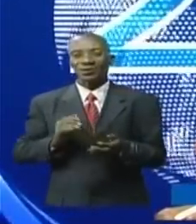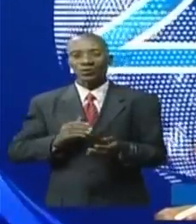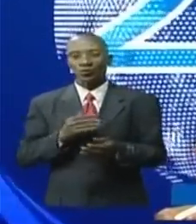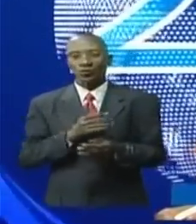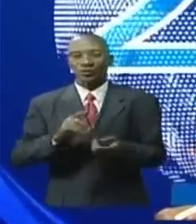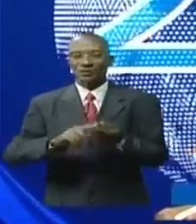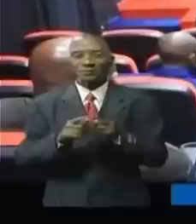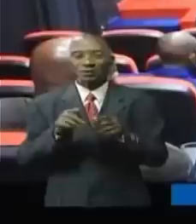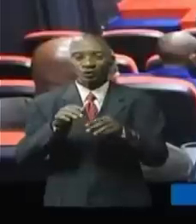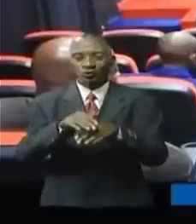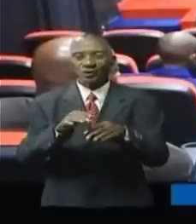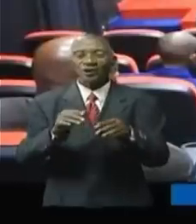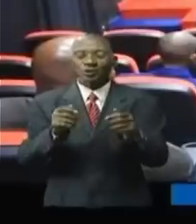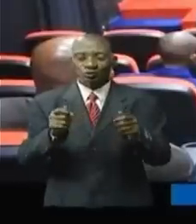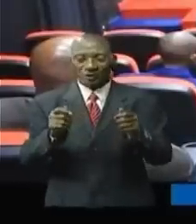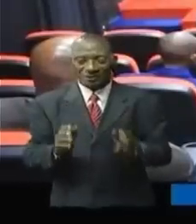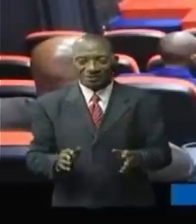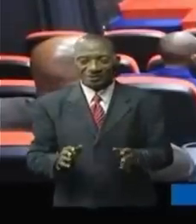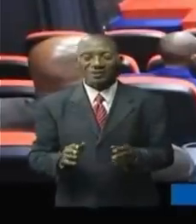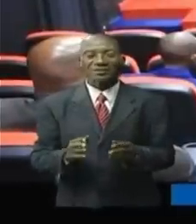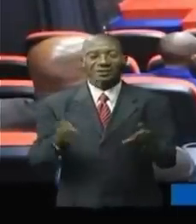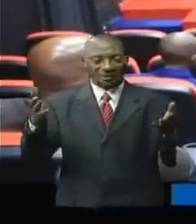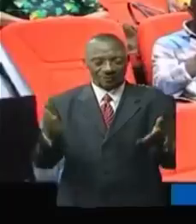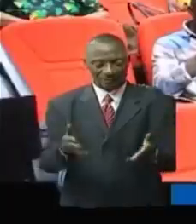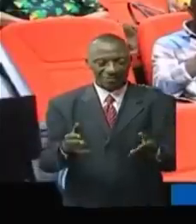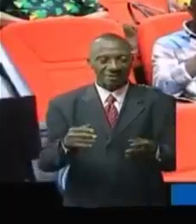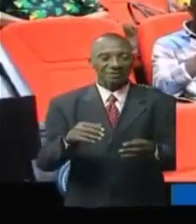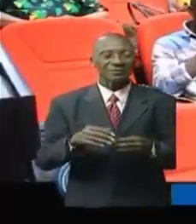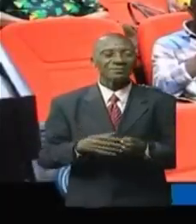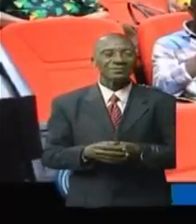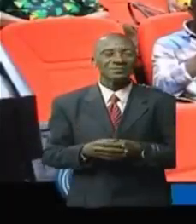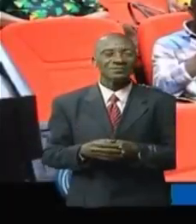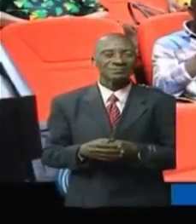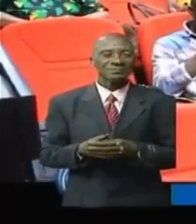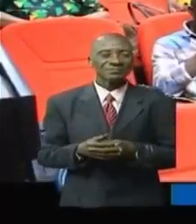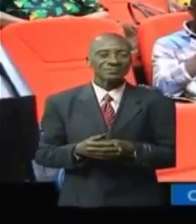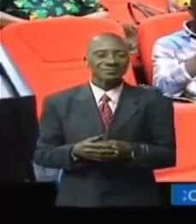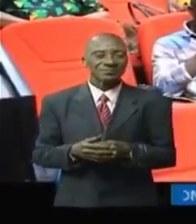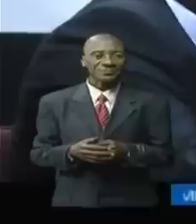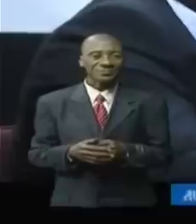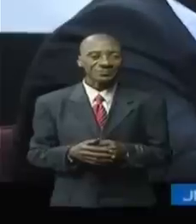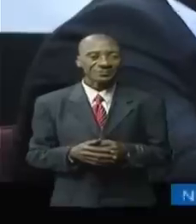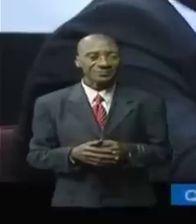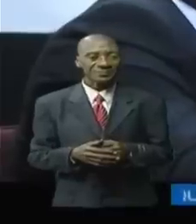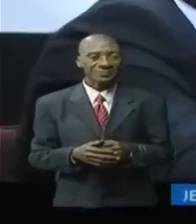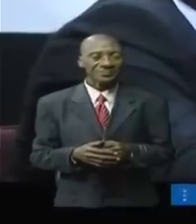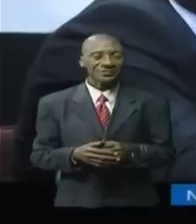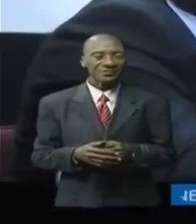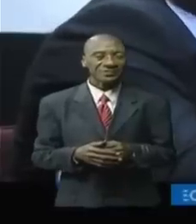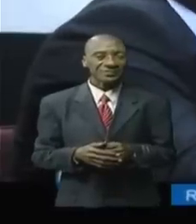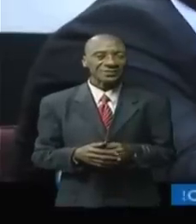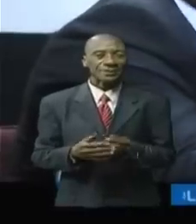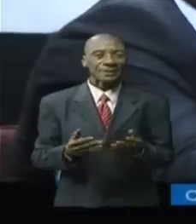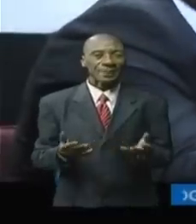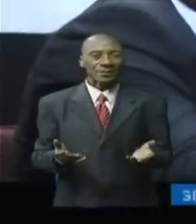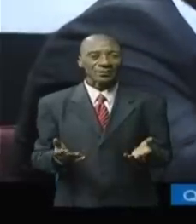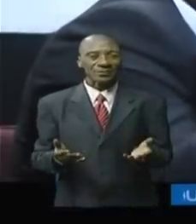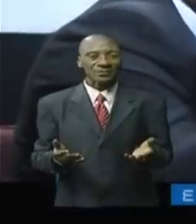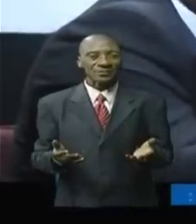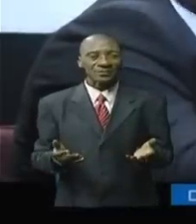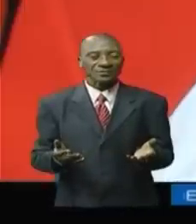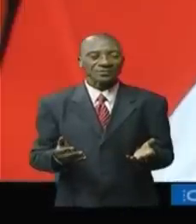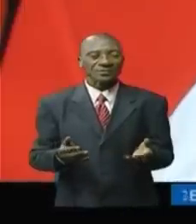Séverine Katanda. Régler la question de la nationalité congolaise en détail avec toutes les parties prenantes qui se réclament pour en